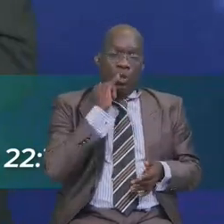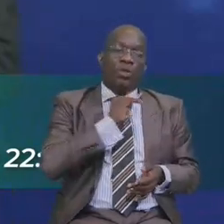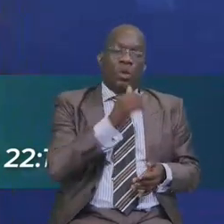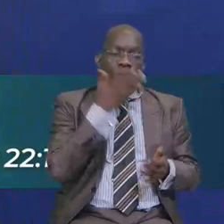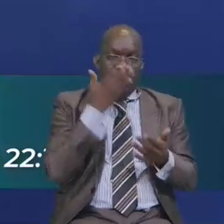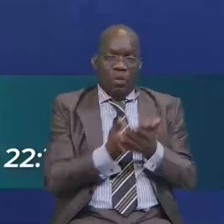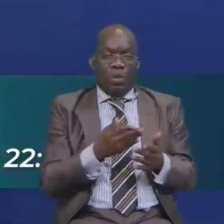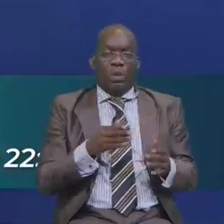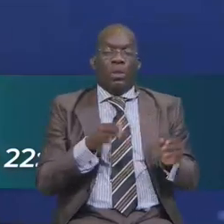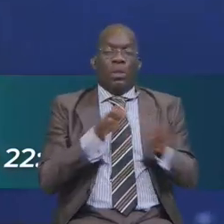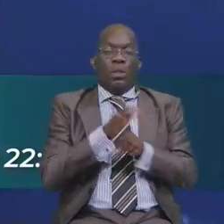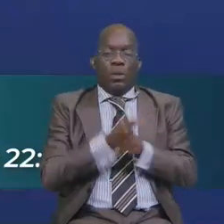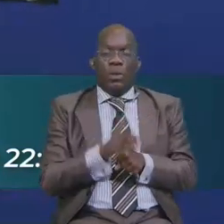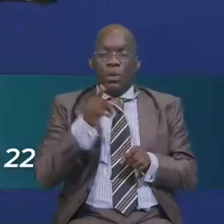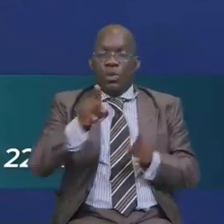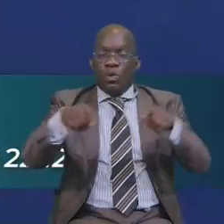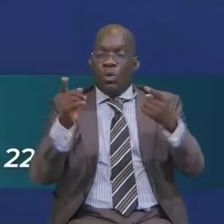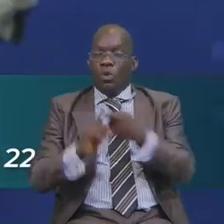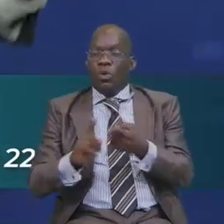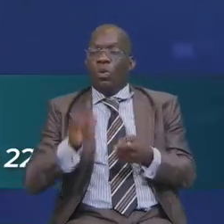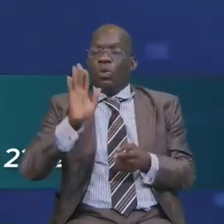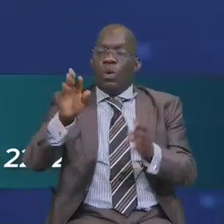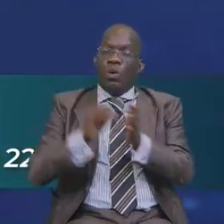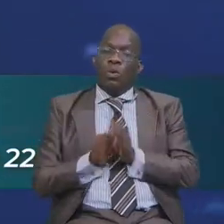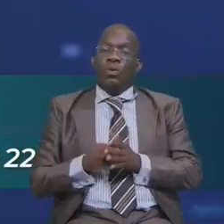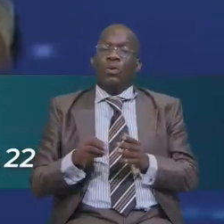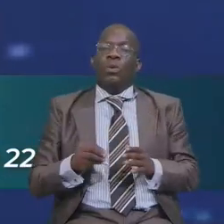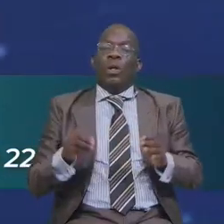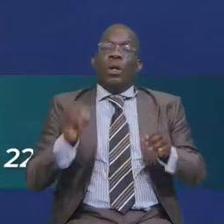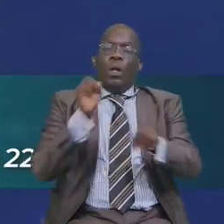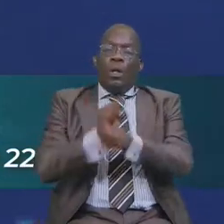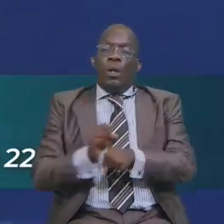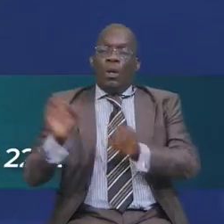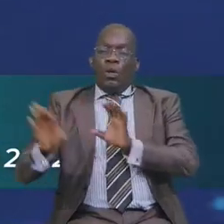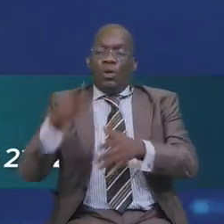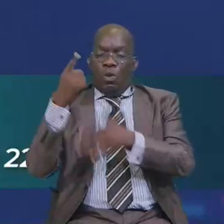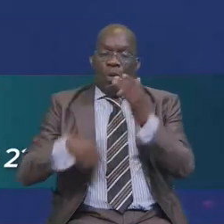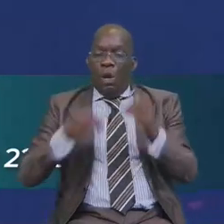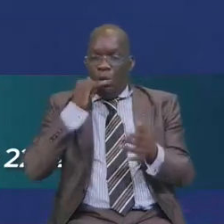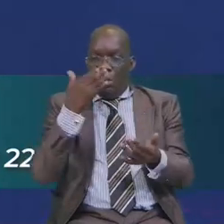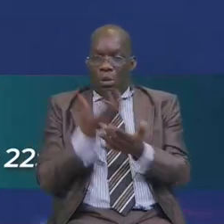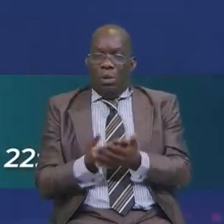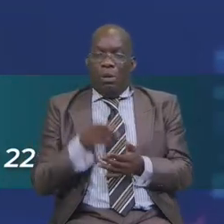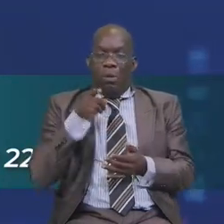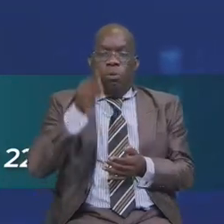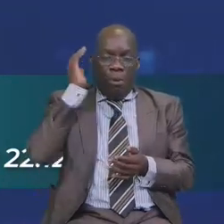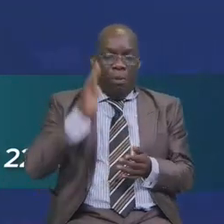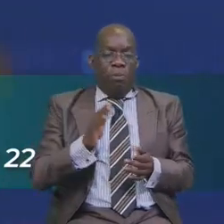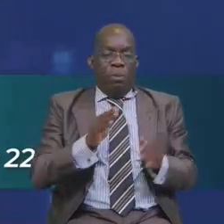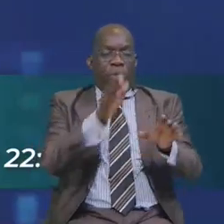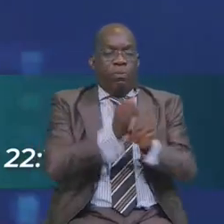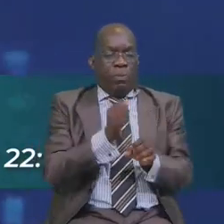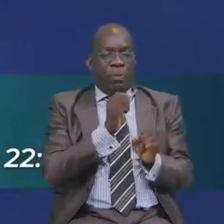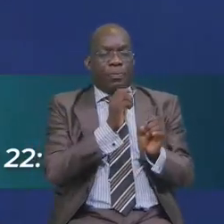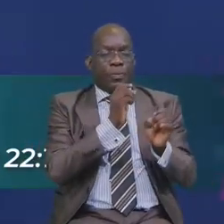bon. Va dans ton champ et fais ce qui est bon, assez bon. Lui recevra sa récompense de la